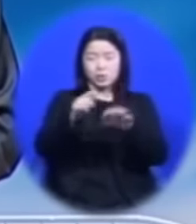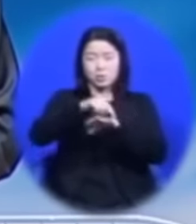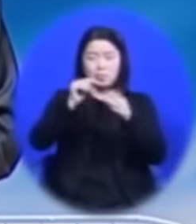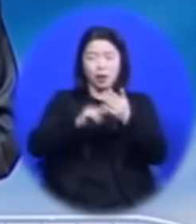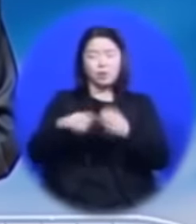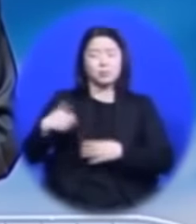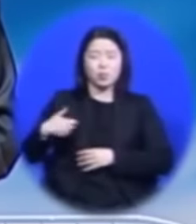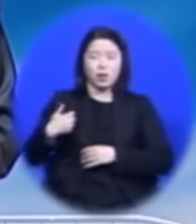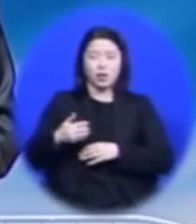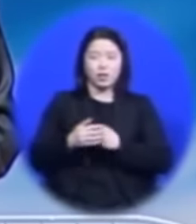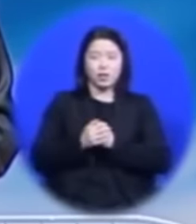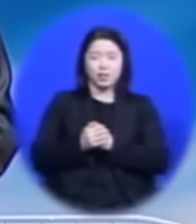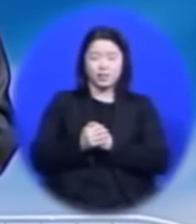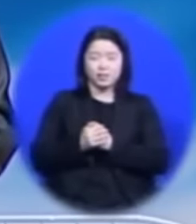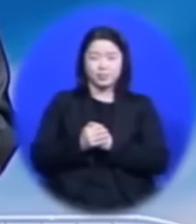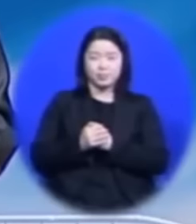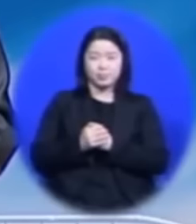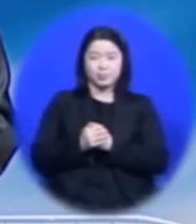모르겠어요.